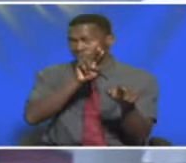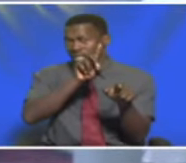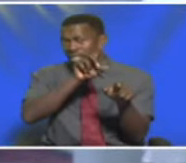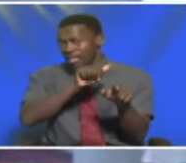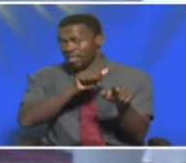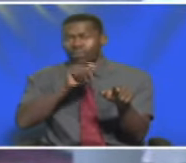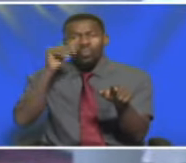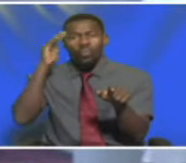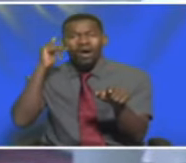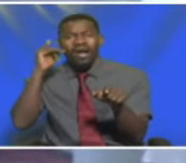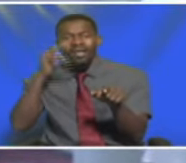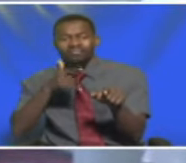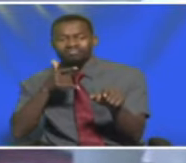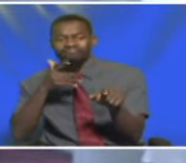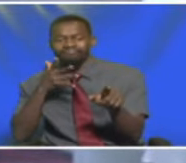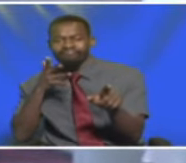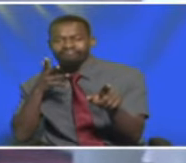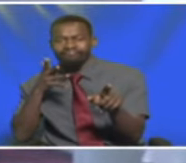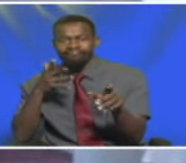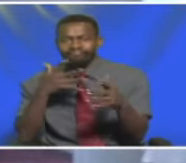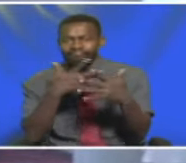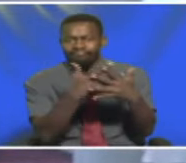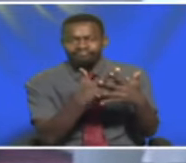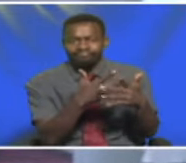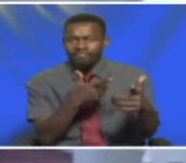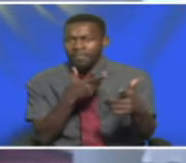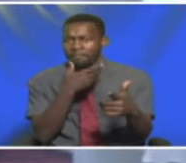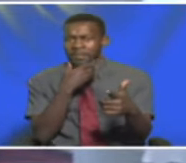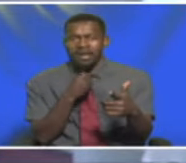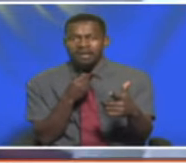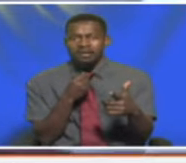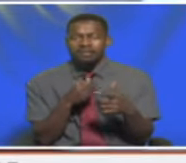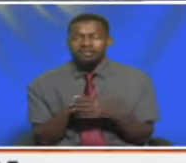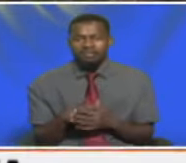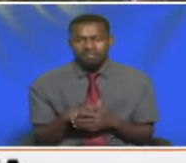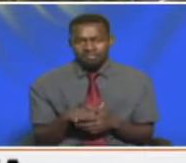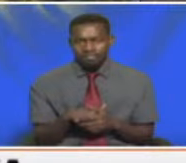nyara. Mwanahabari wetu Innocent Ogaro na taarifa hii kwa kina.